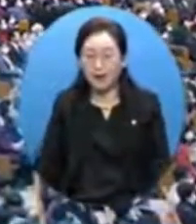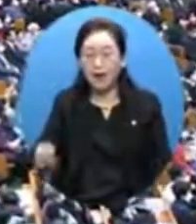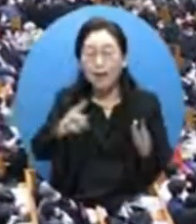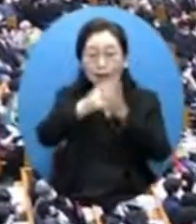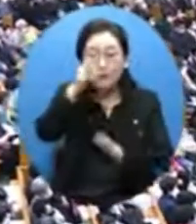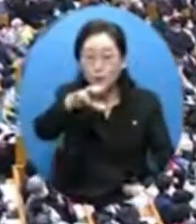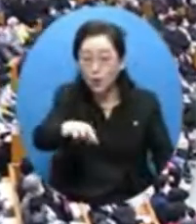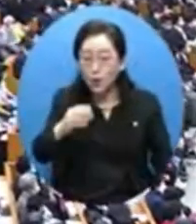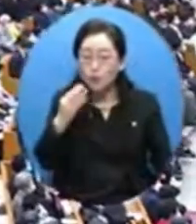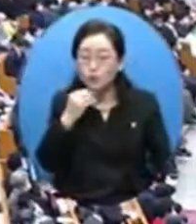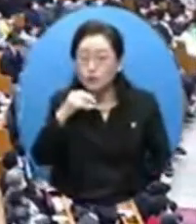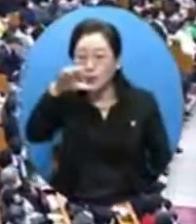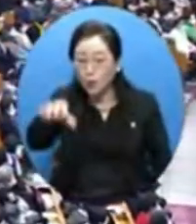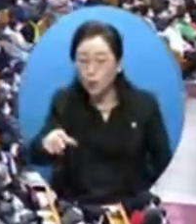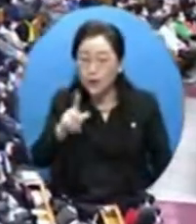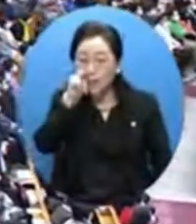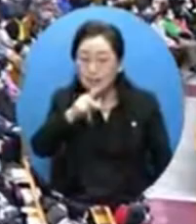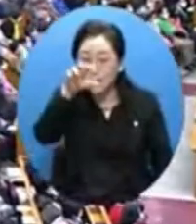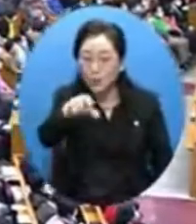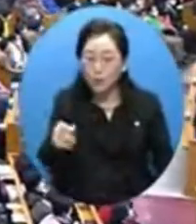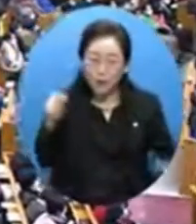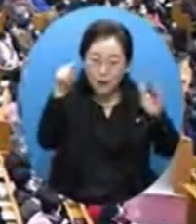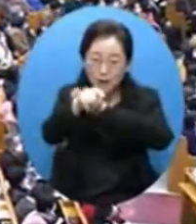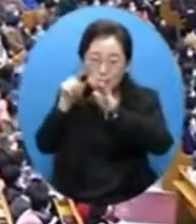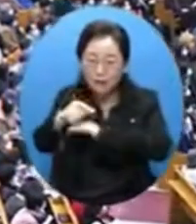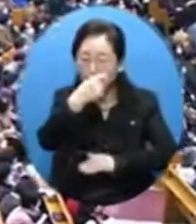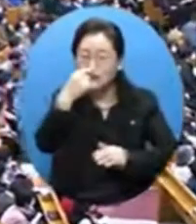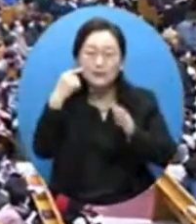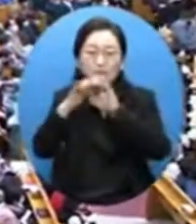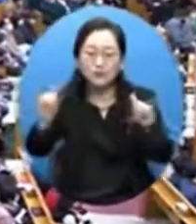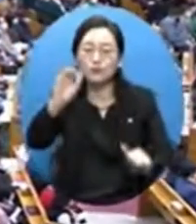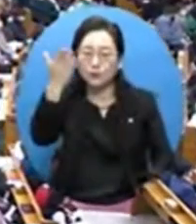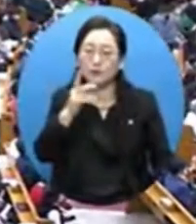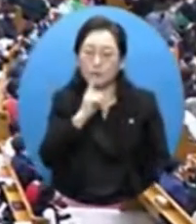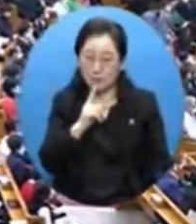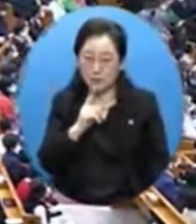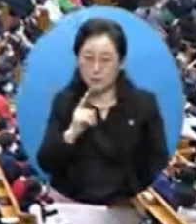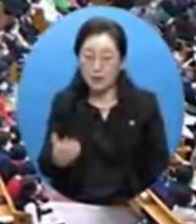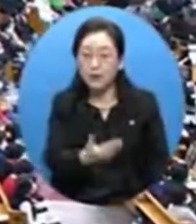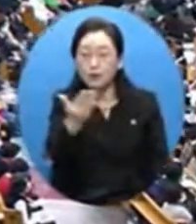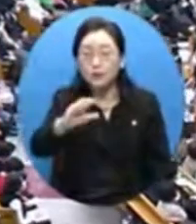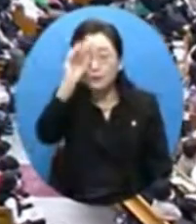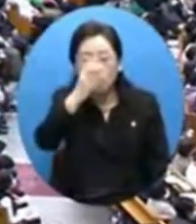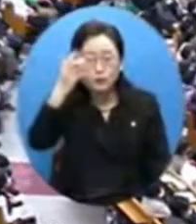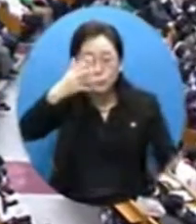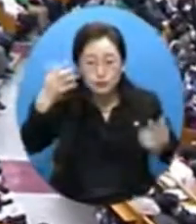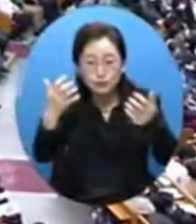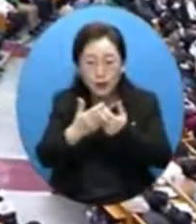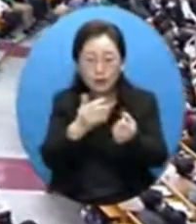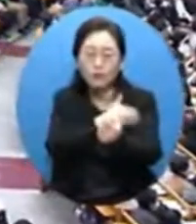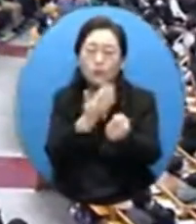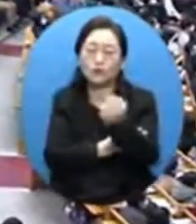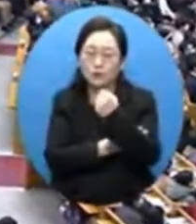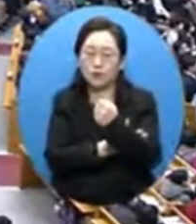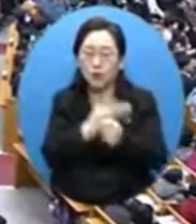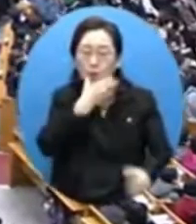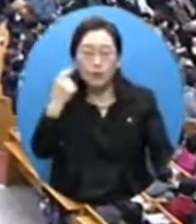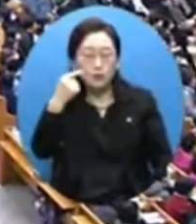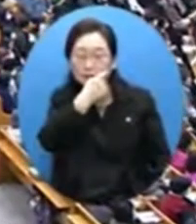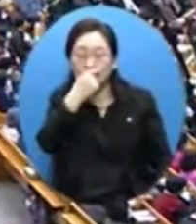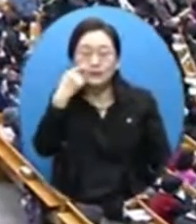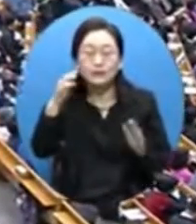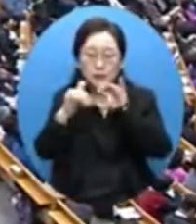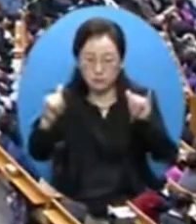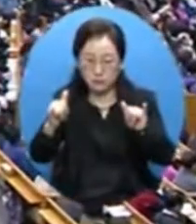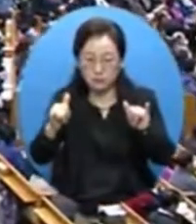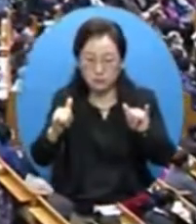예루살렘과 온 유대와 사마리아 땅까지 이르러 내 증인이 되리라. 여러분 성령 충만 받으면 우리는 권능을 받고 복음의 증인으로 쓰임받게 되는